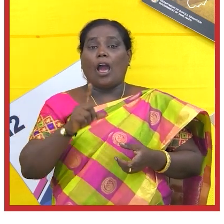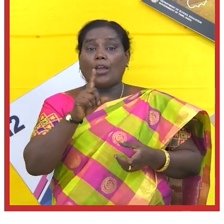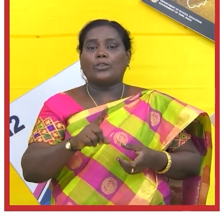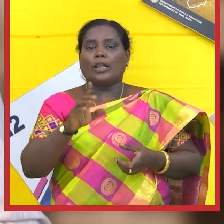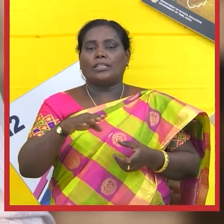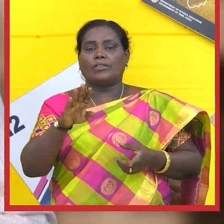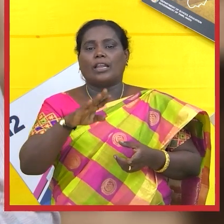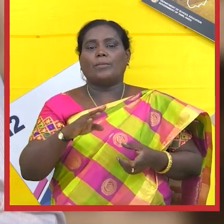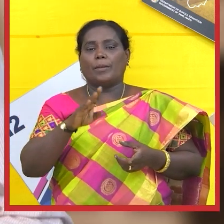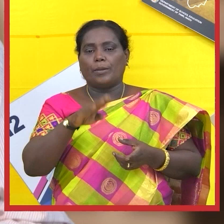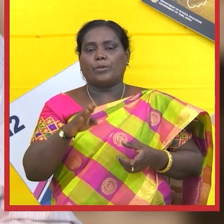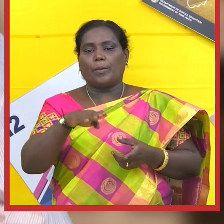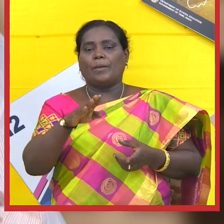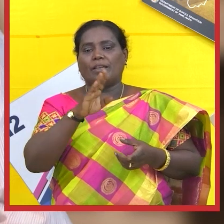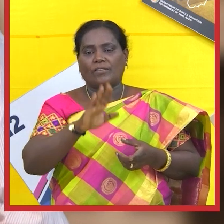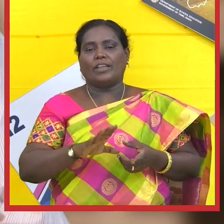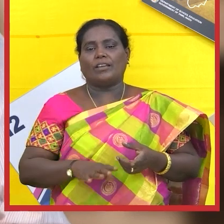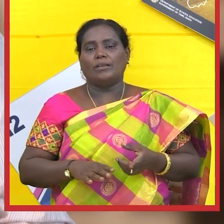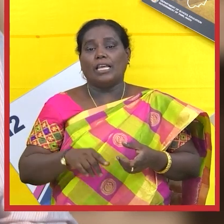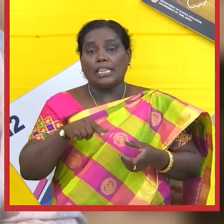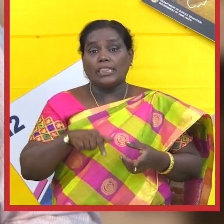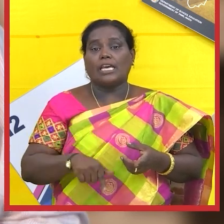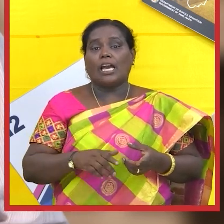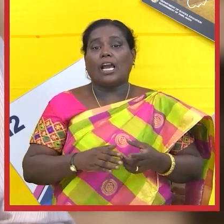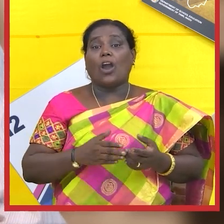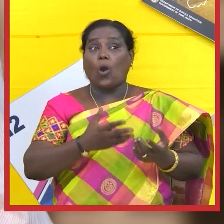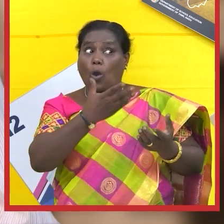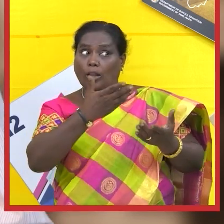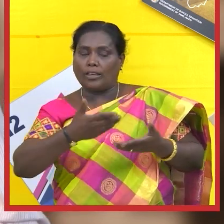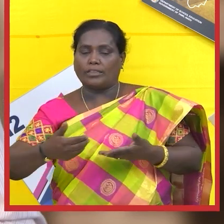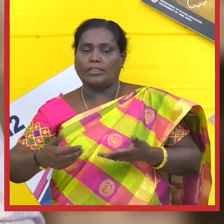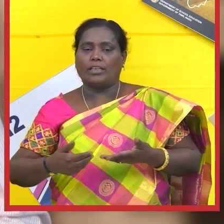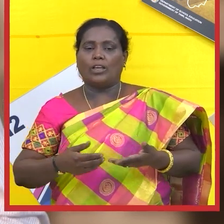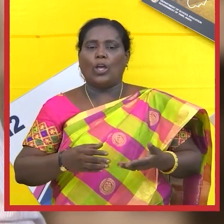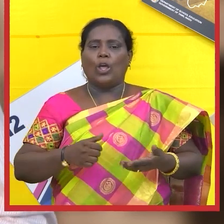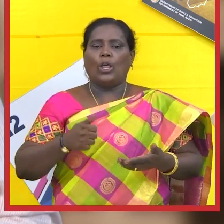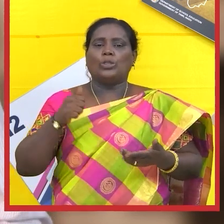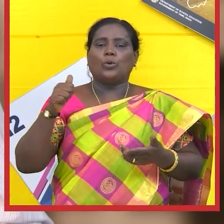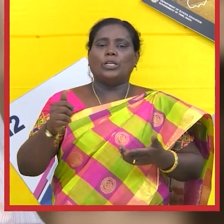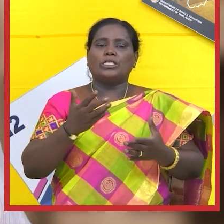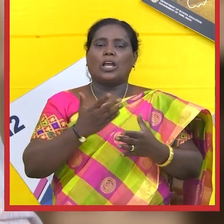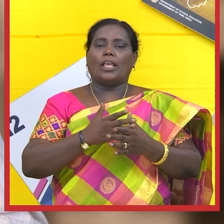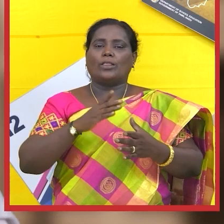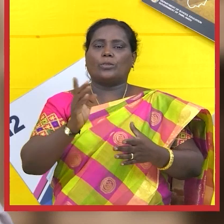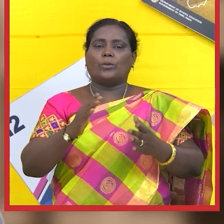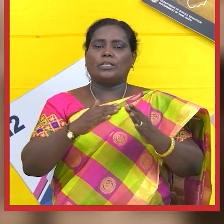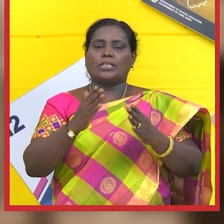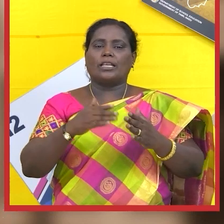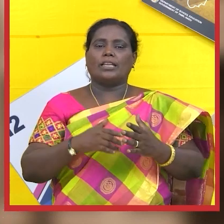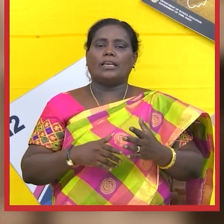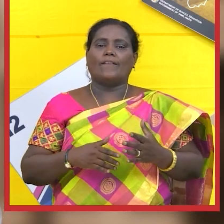1914 முதல் 1918 அந்த காலத்திலே, முதல் உலகப் போர் நடந்த காலகட்டத்தில் நிறைய தொழிற்சாலைகள் உருவாயின. அந்த பொருட்களுக்கும் நிறைய தேவைகள்